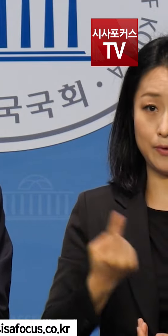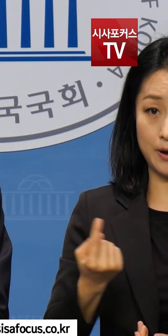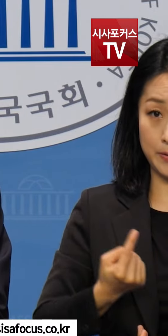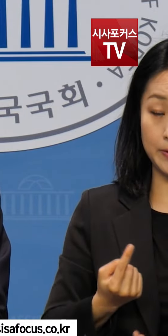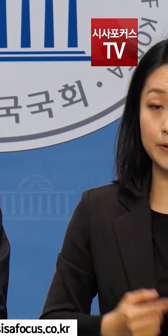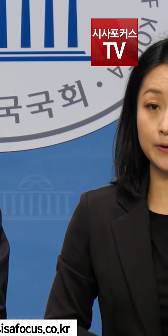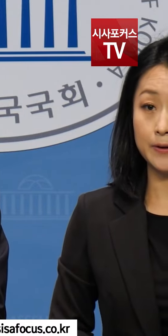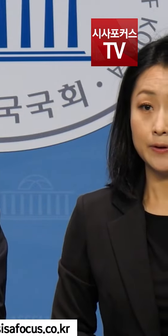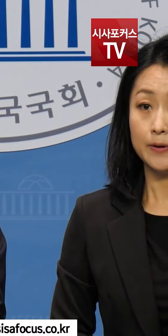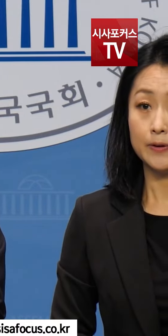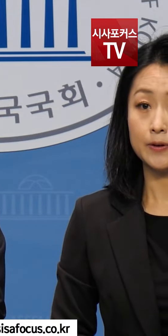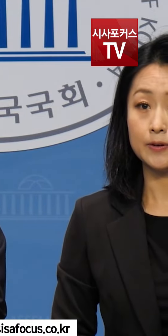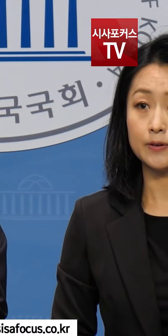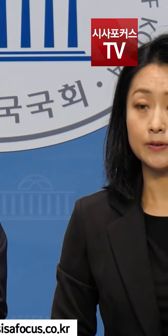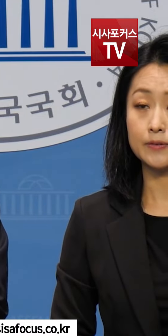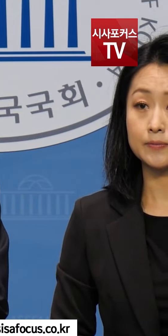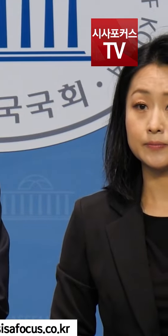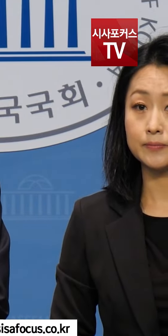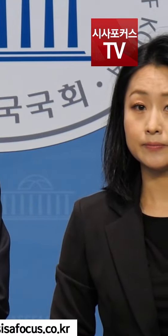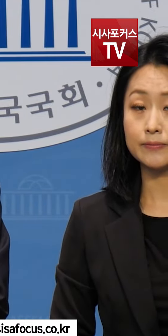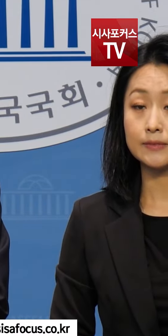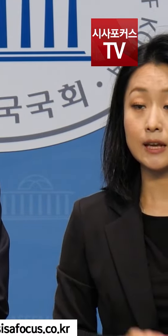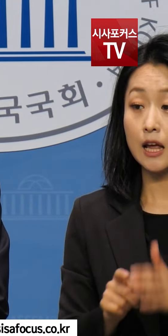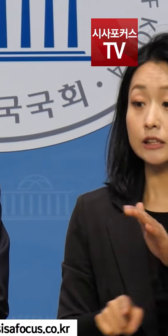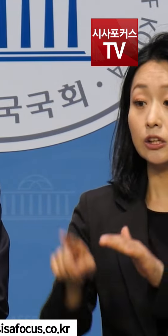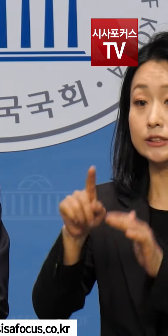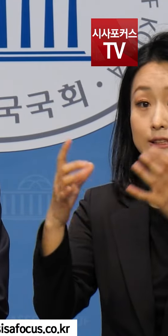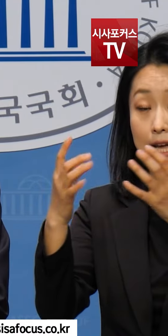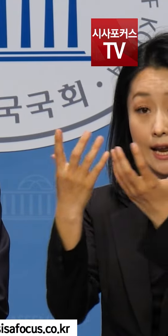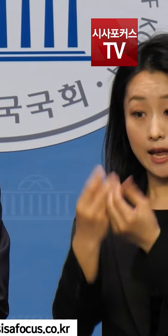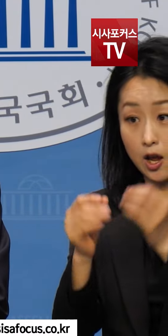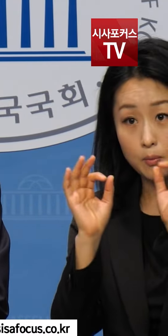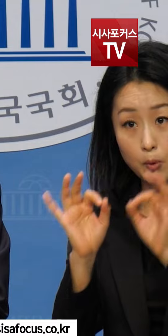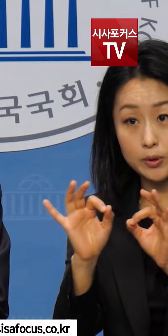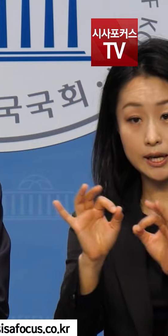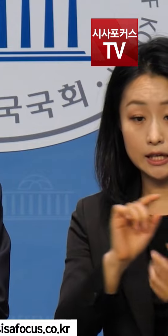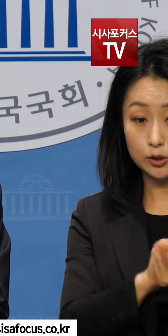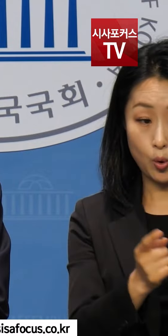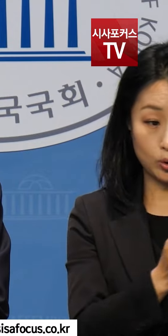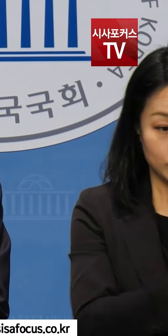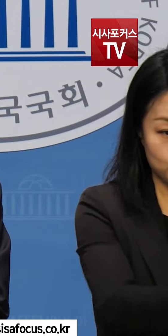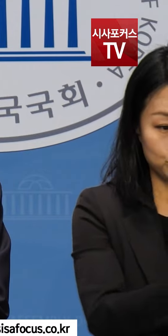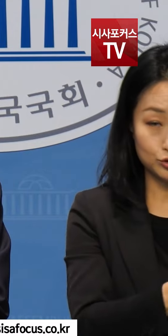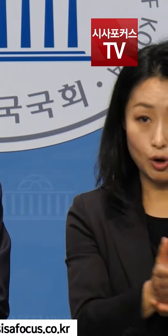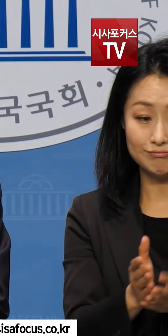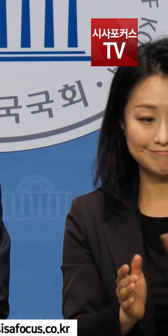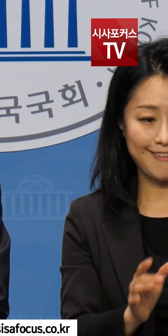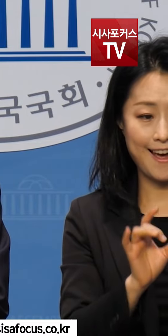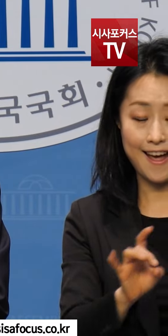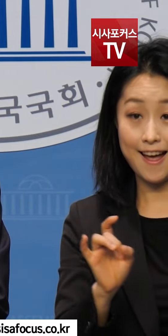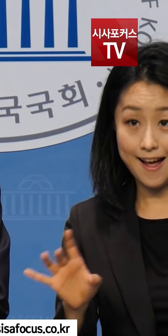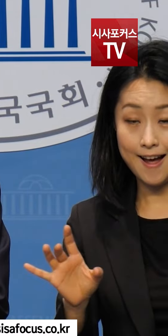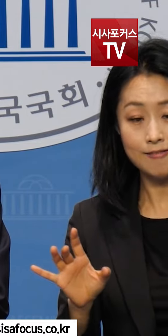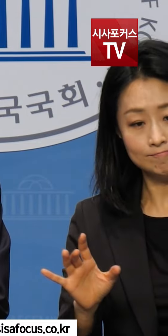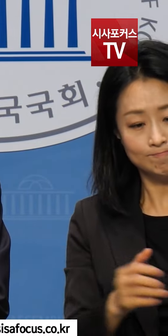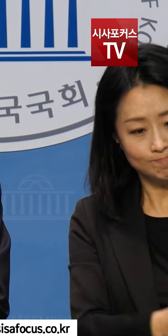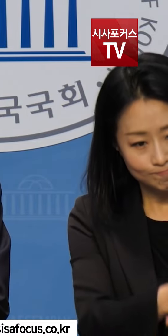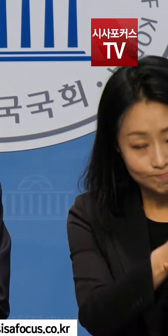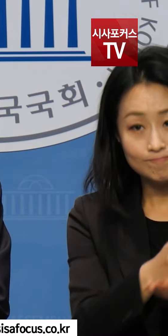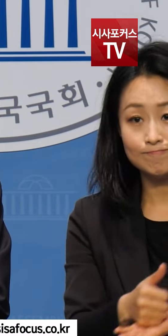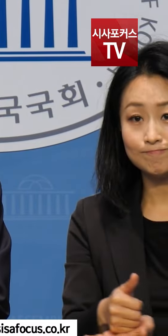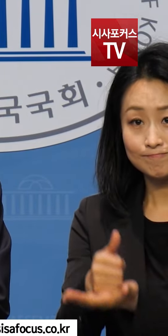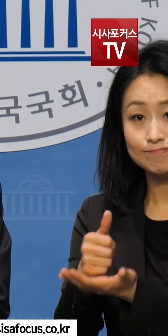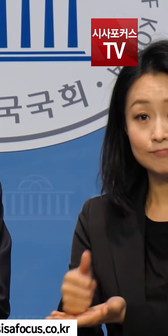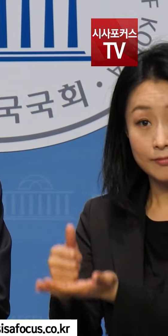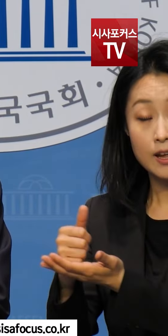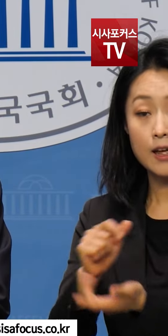계속될 것입니다. 해외 주요 선진국처럼 서로의 전문성을 발휘하며 환자를 위한 최선의